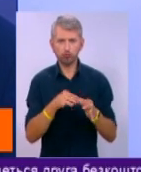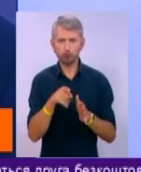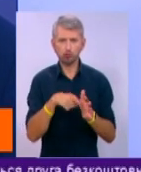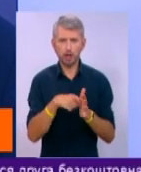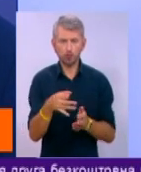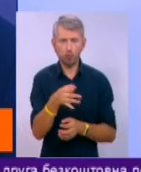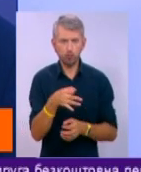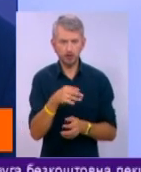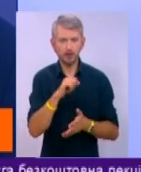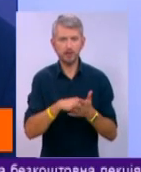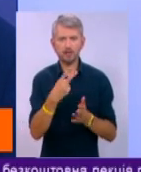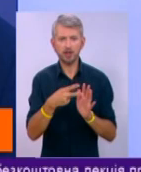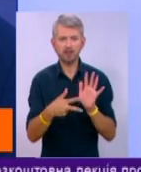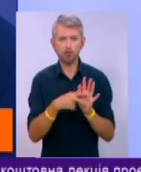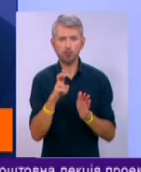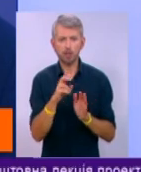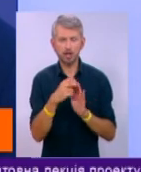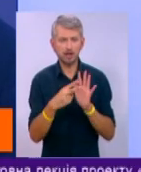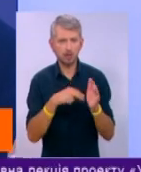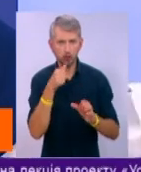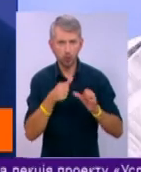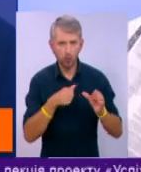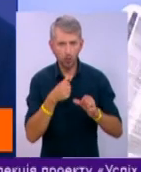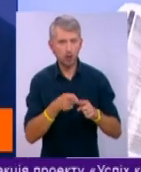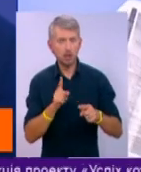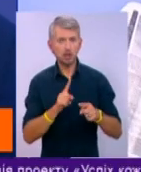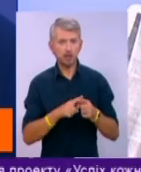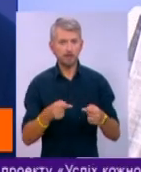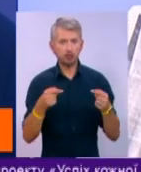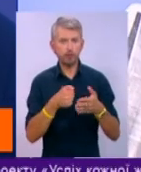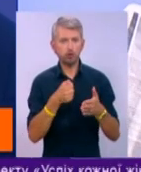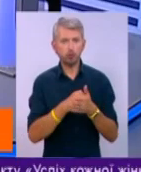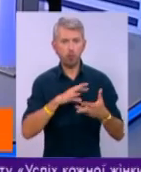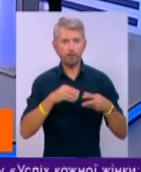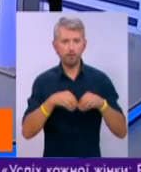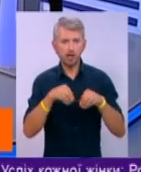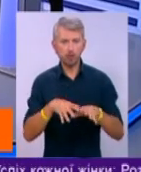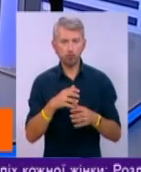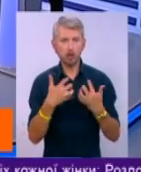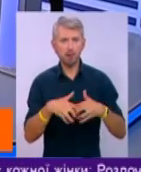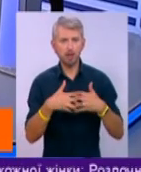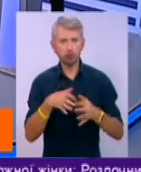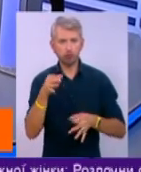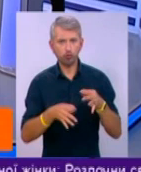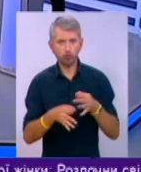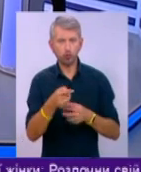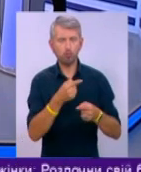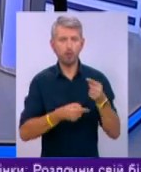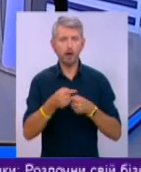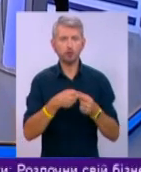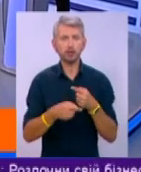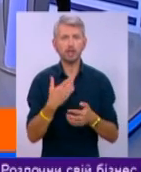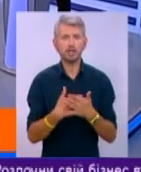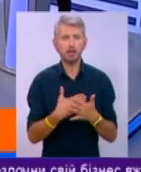області від 28 березня 2017 року. Це відповідно до вироку Краматорського суду повернути